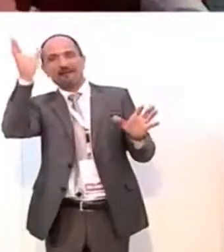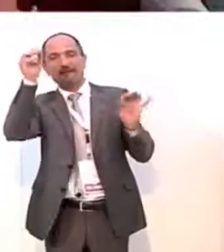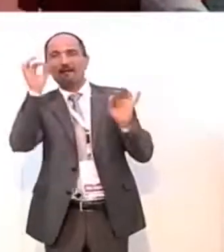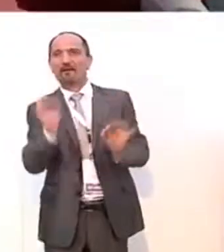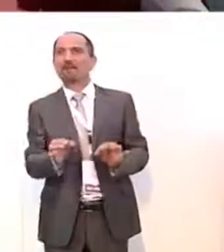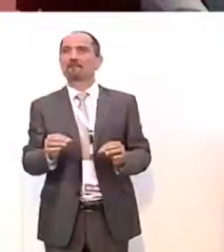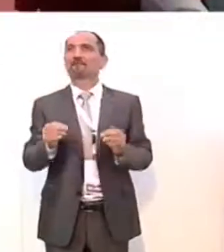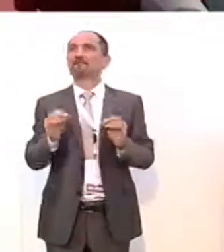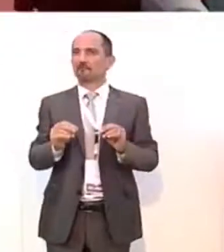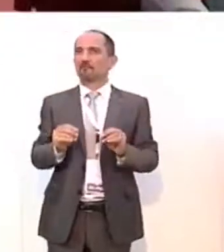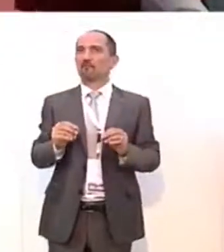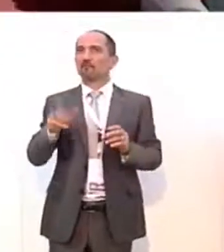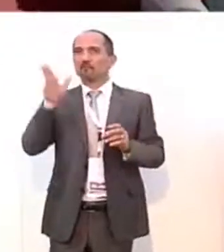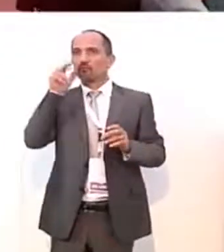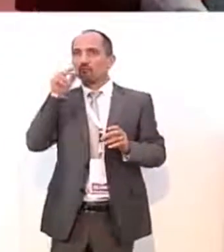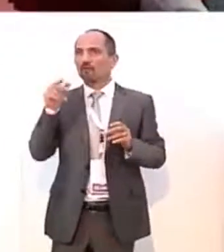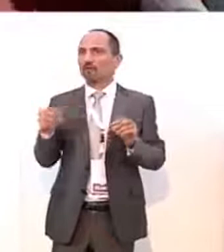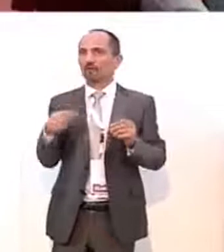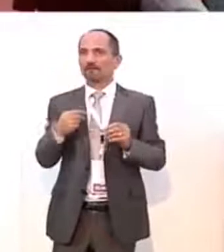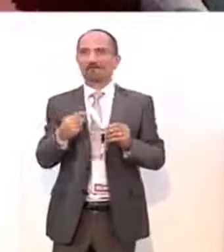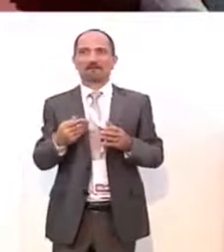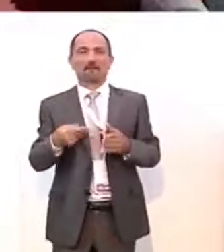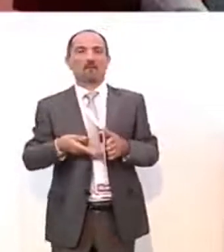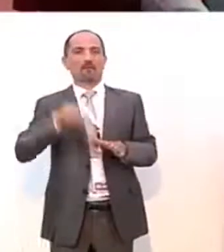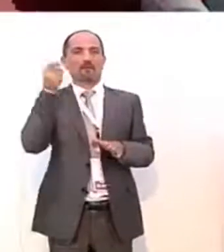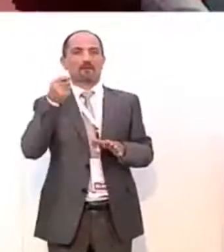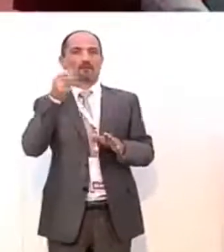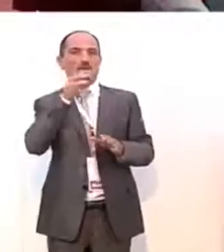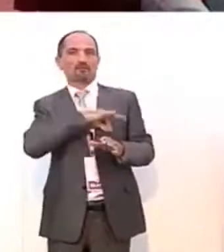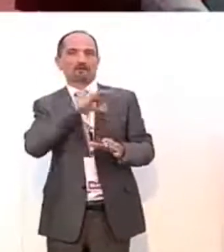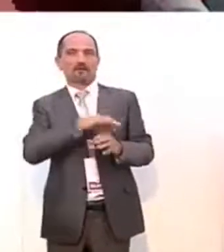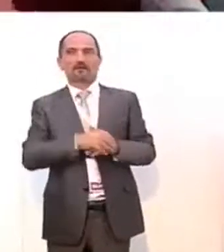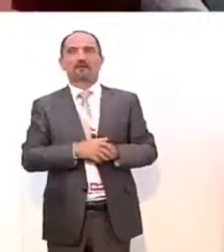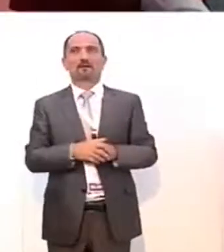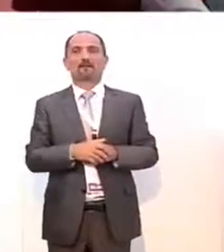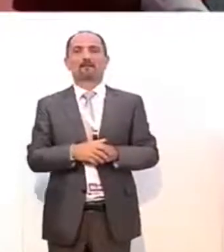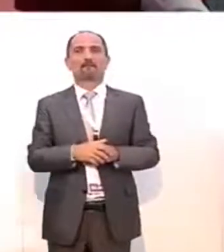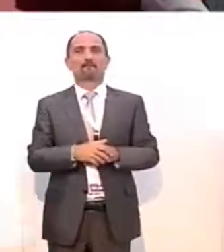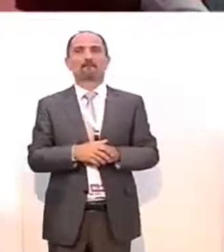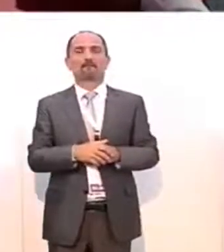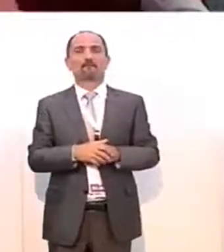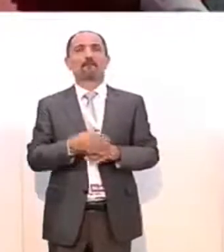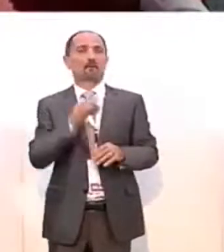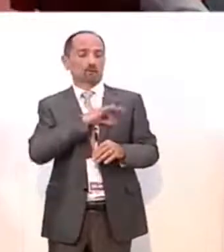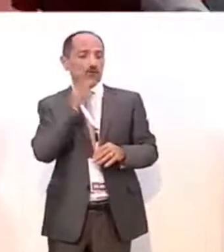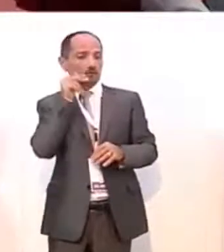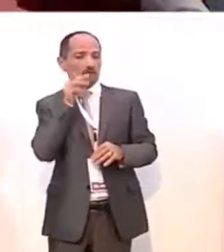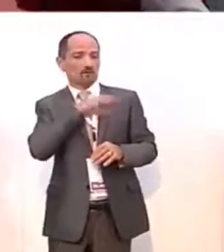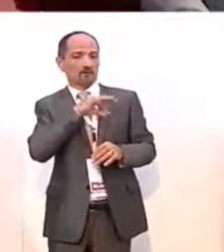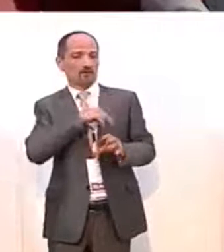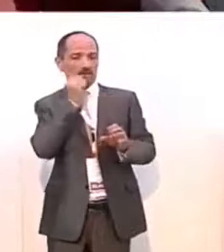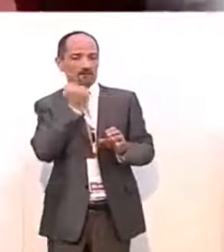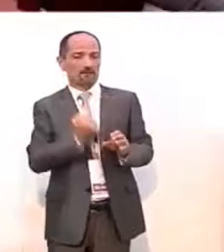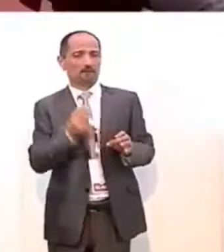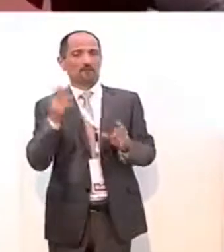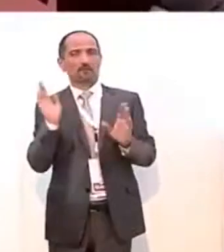purtroppo colpisce ancora una volta le donne, che riguarda il gap salariale? Anche qui, insomma, le donne mediamente guadagnano il 6% in meno rispetto